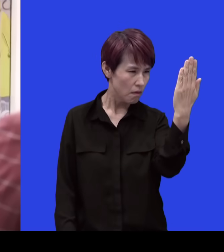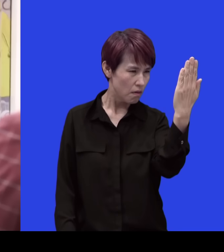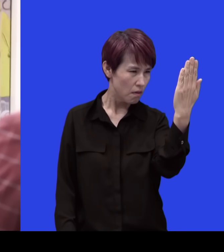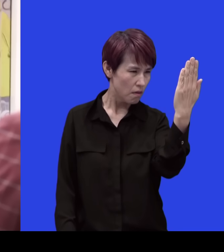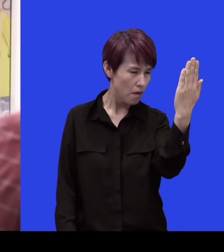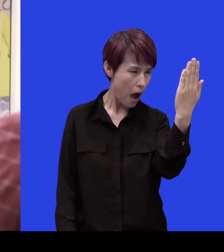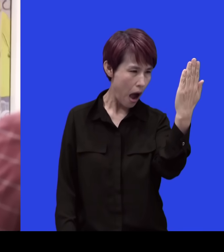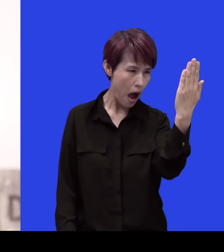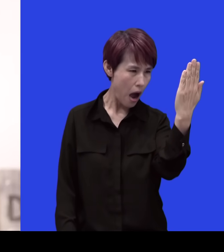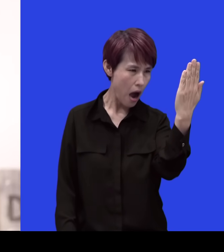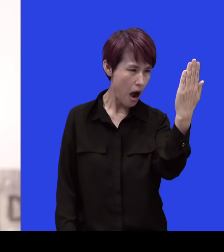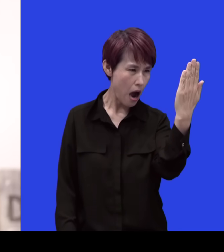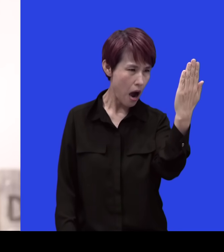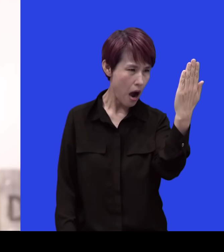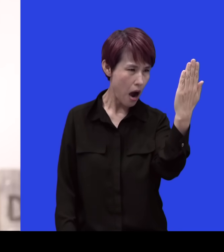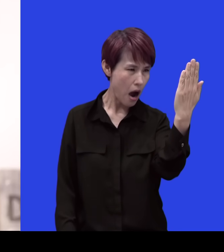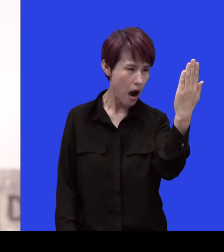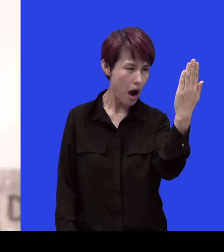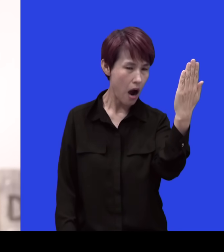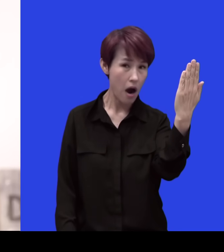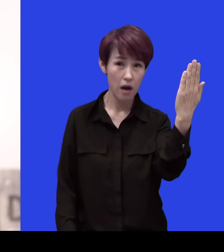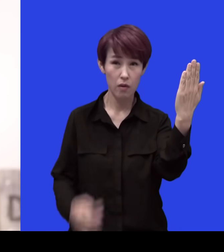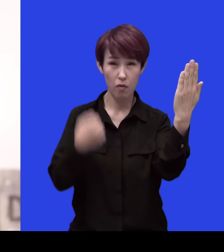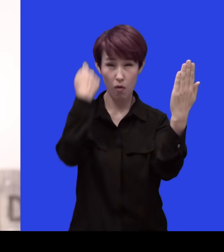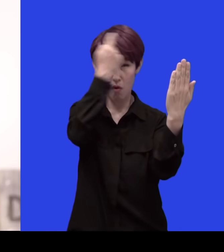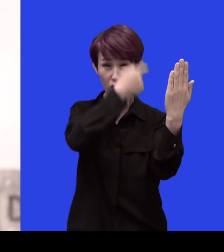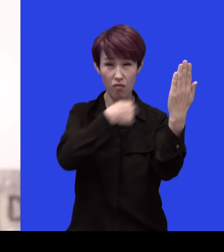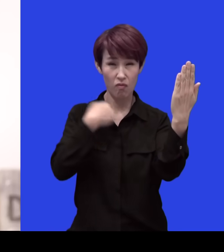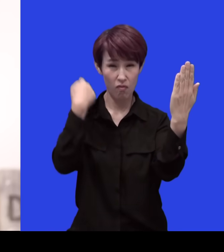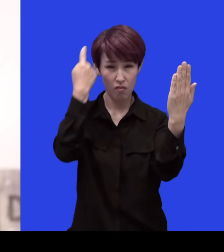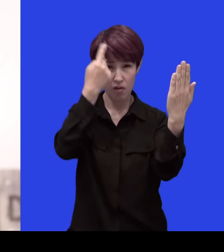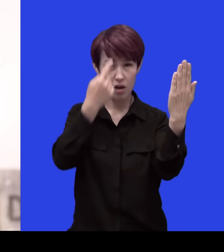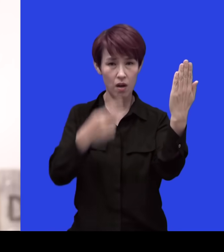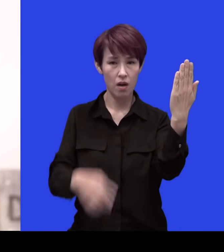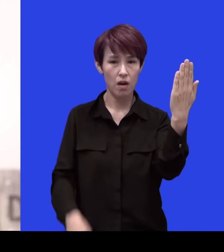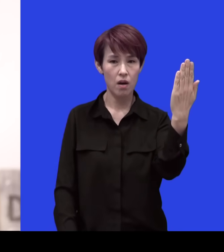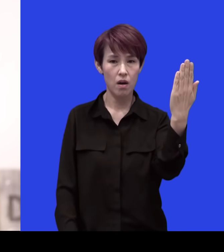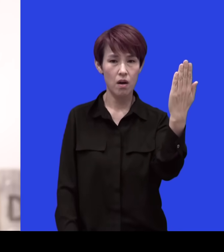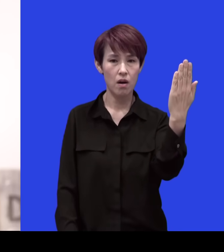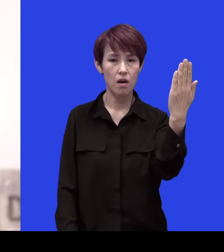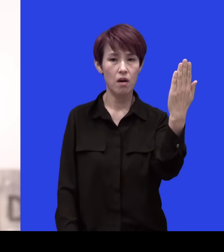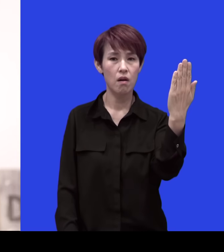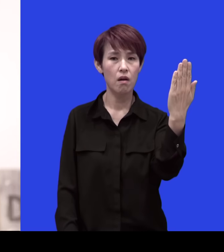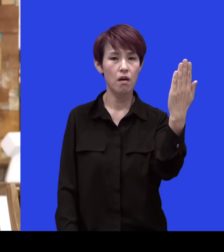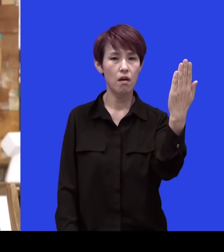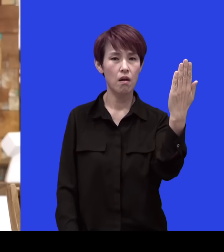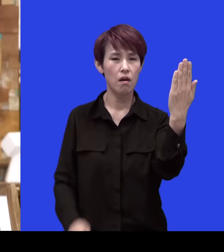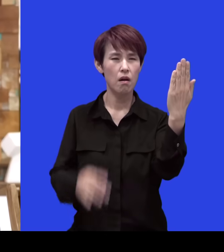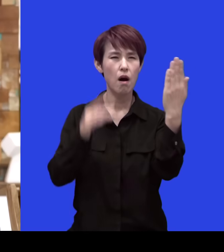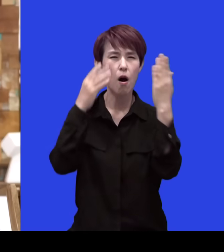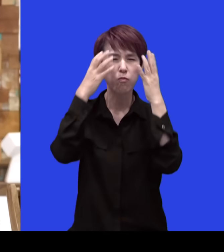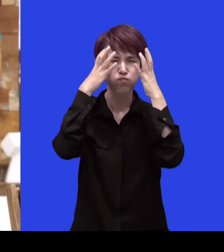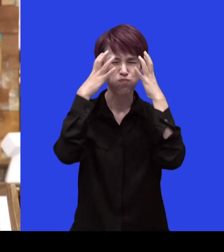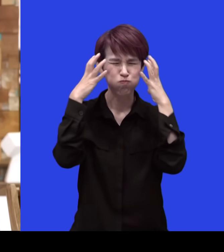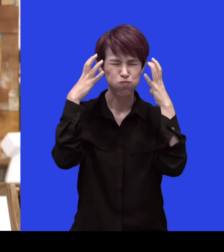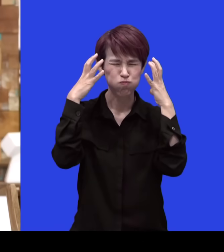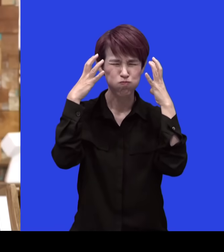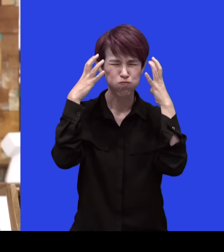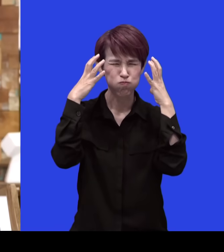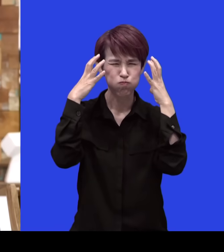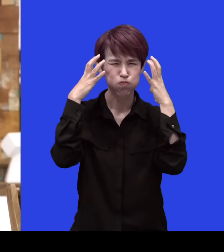봤더니 거울에 비친 내 모습이 예. 눈동자는 뭐 얼굴은 뭐 이렇게 부었죠.